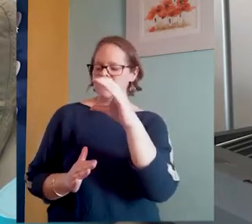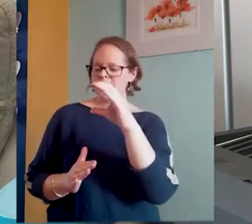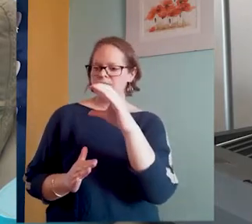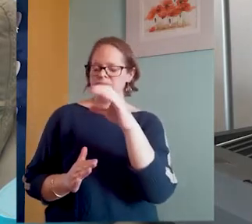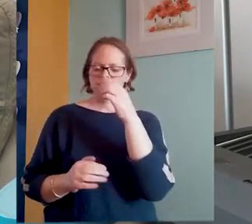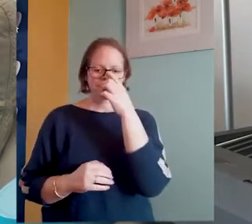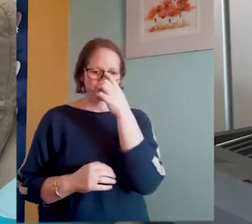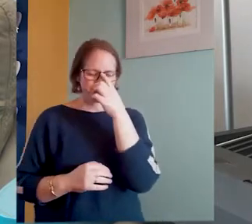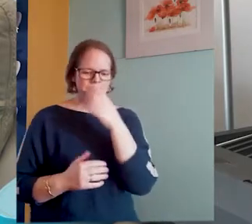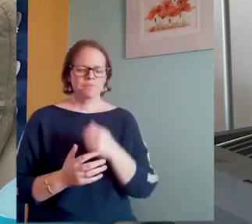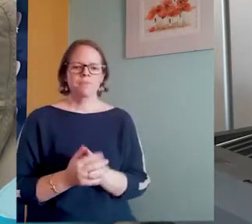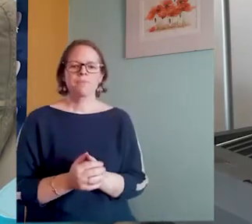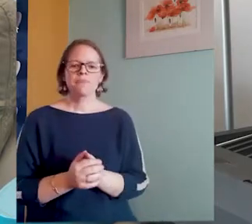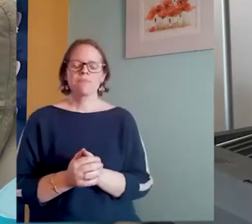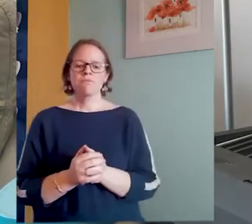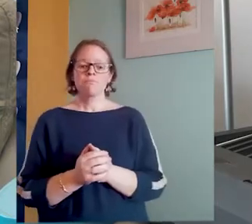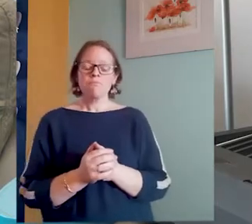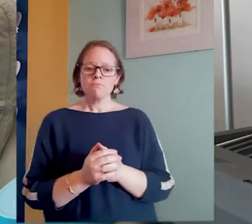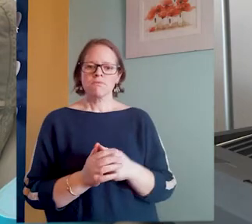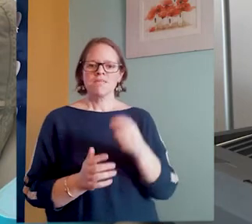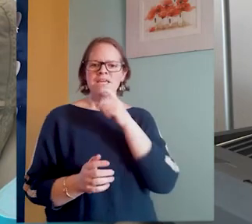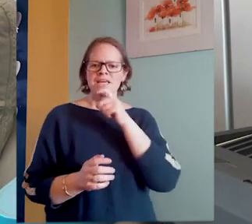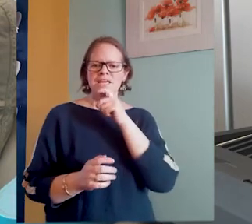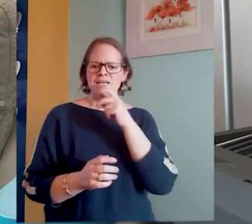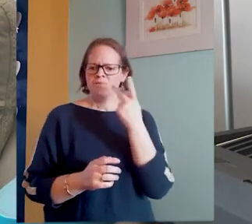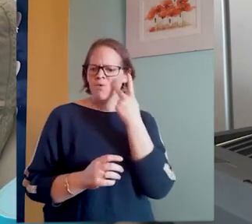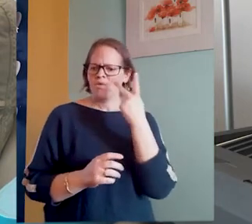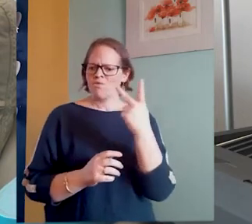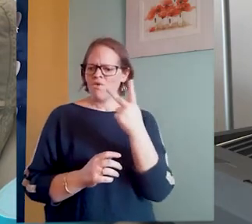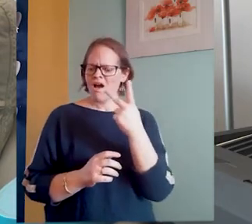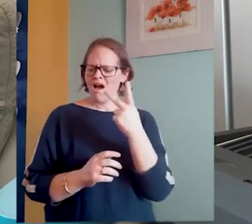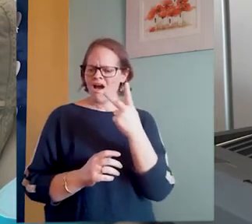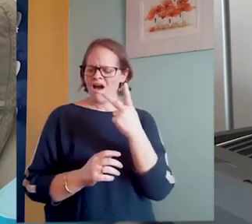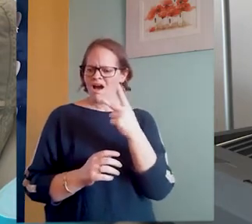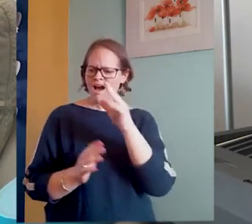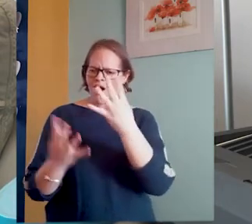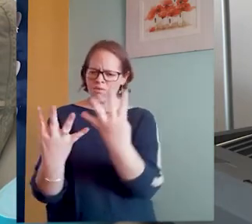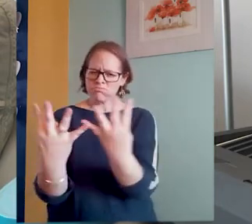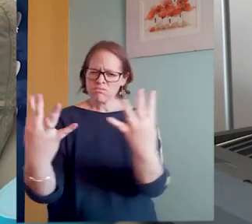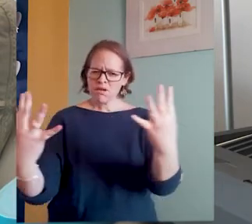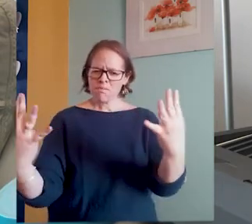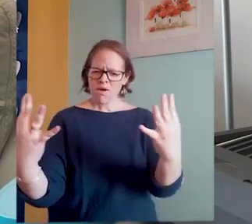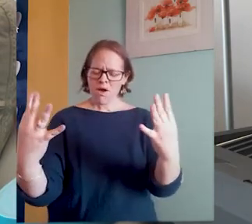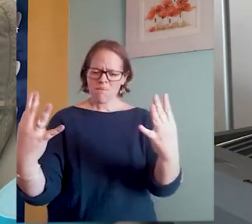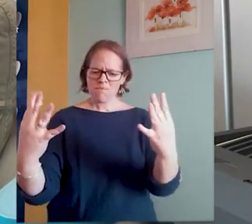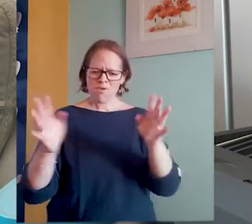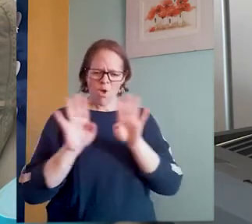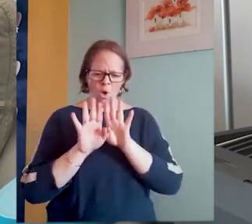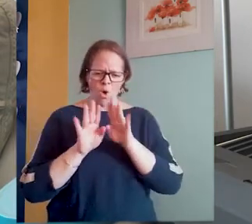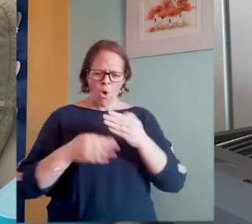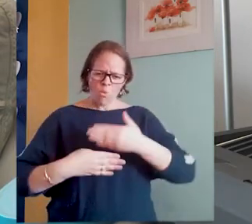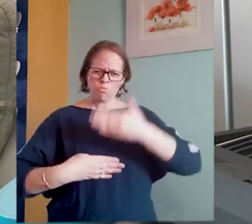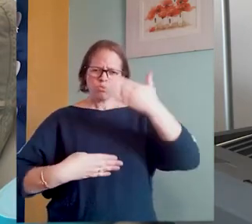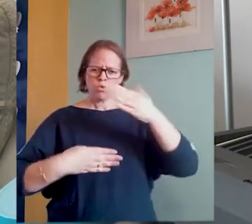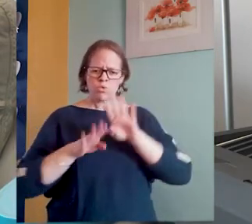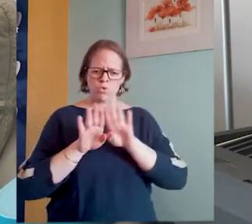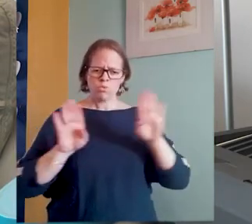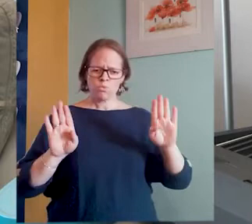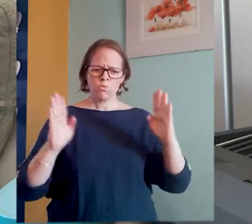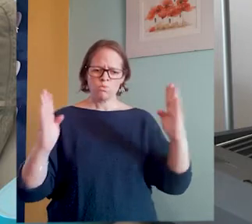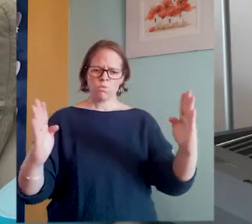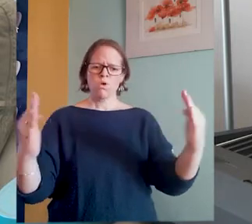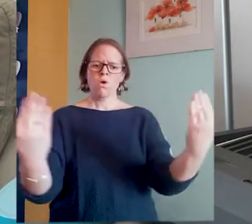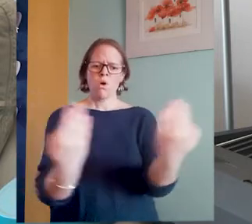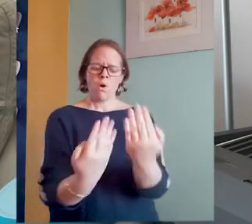comme le peuple d'Israël, pendant 7 jours, il a fait le tour, et il n'y a pas un mot qui est sorti de leur bouche. Ils se sont tus, ils ont